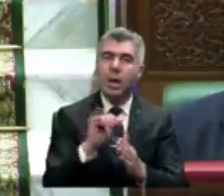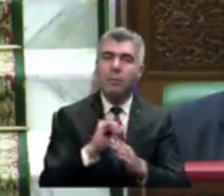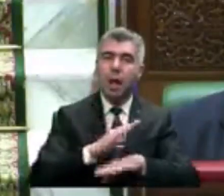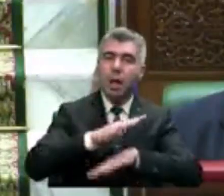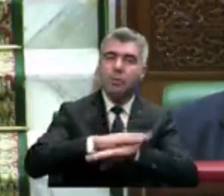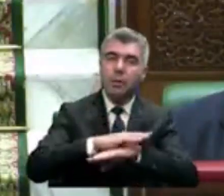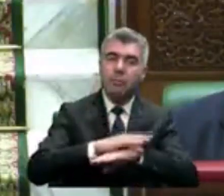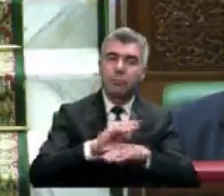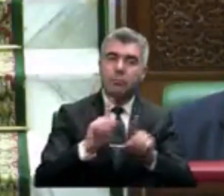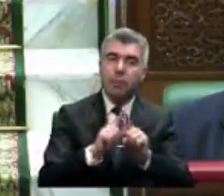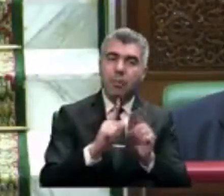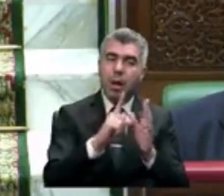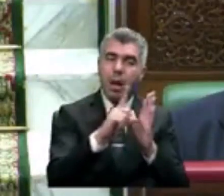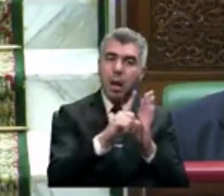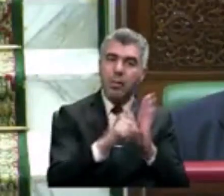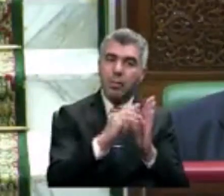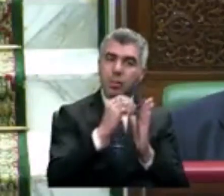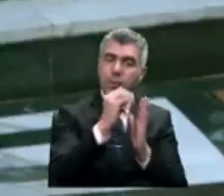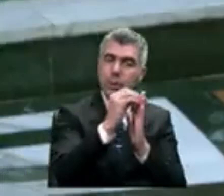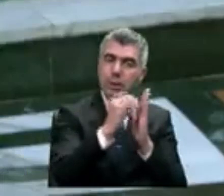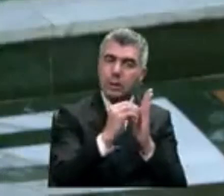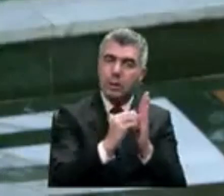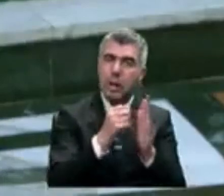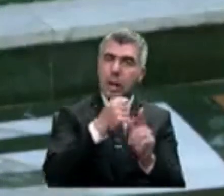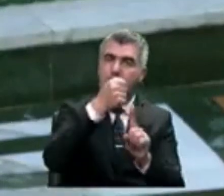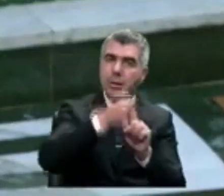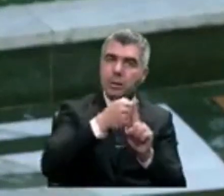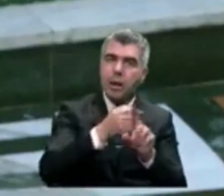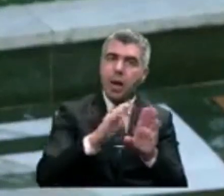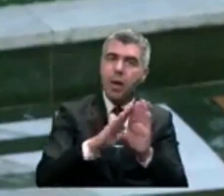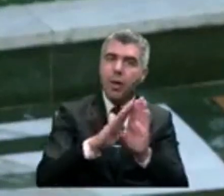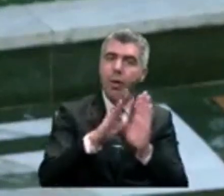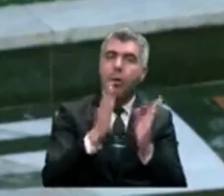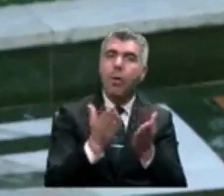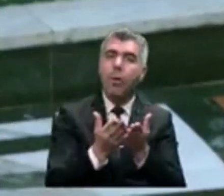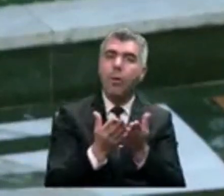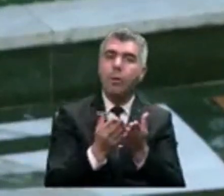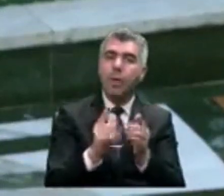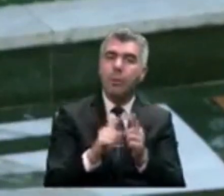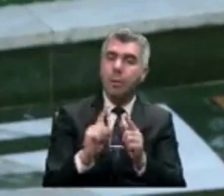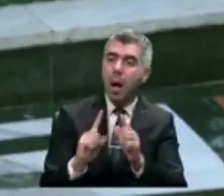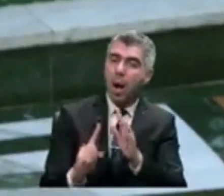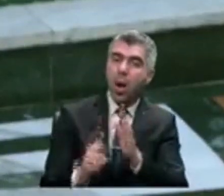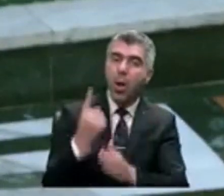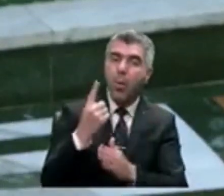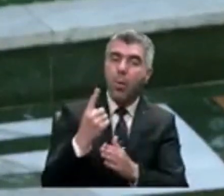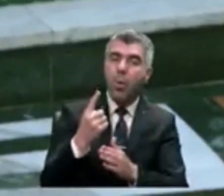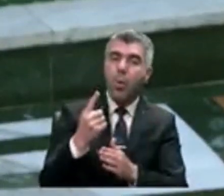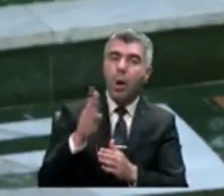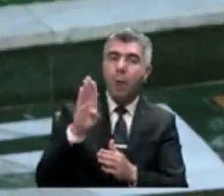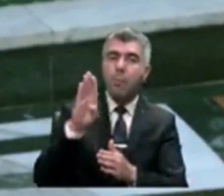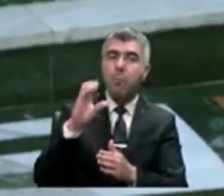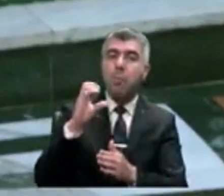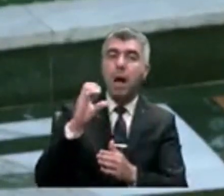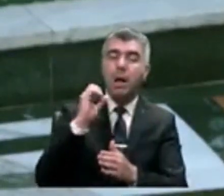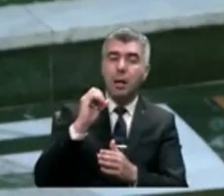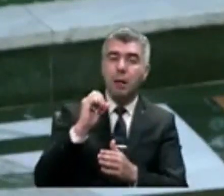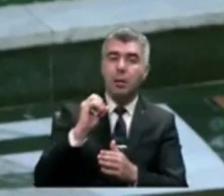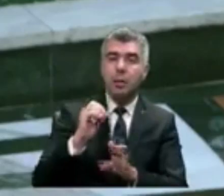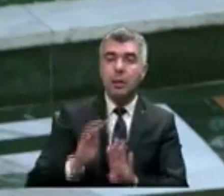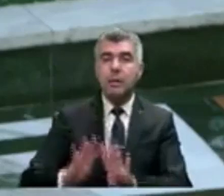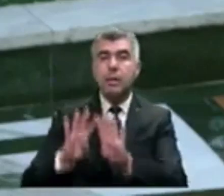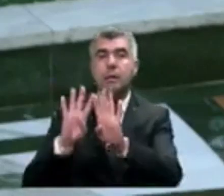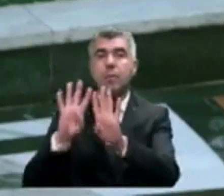الاول وداخل كله في الاصلاح الكامل السنه الاولى من بعد البكالوريا حتى السنه الثامنه